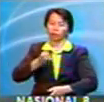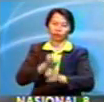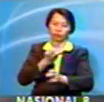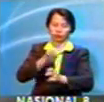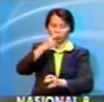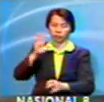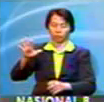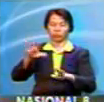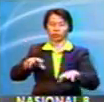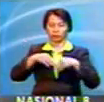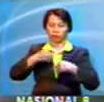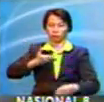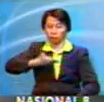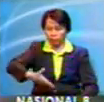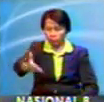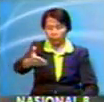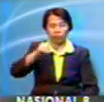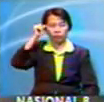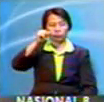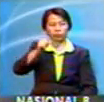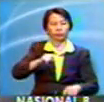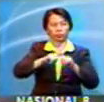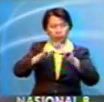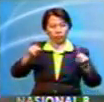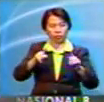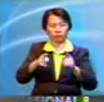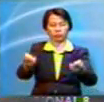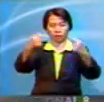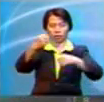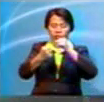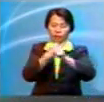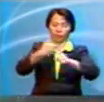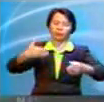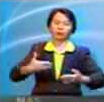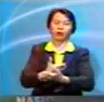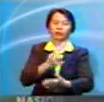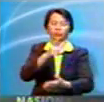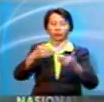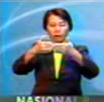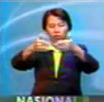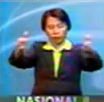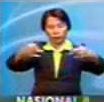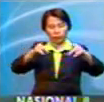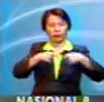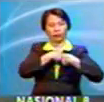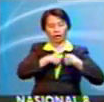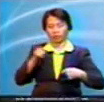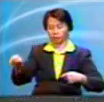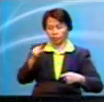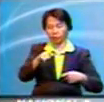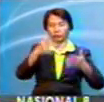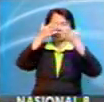baginya menerima pelawaan sepupunya itu. Bagaimanapun, kehadiran tahun baru Hijrah ini membuka pintu hati mereka